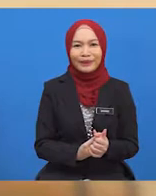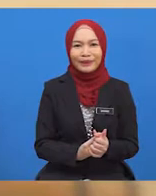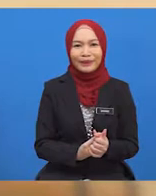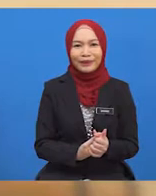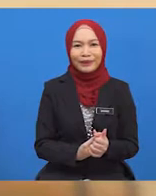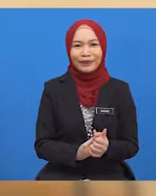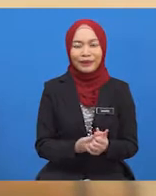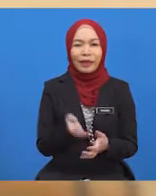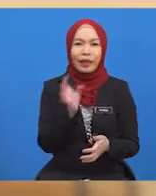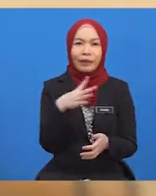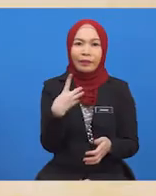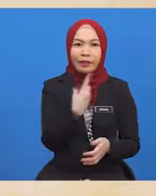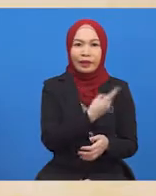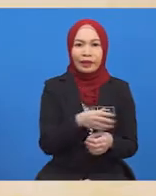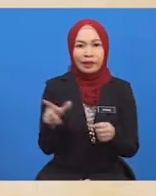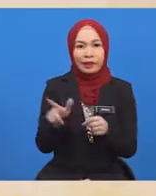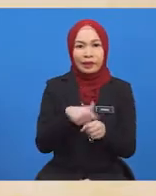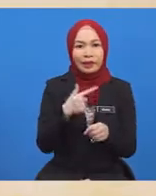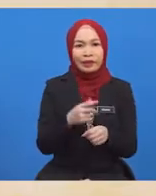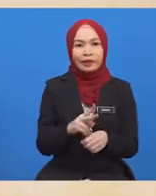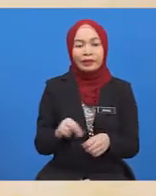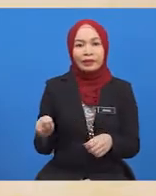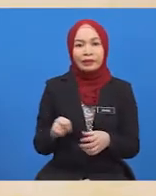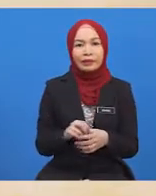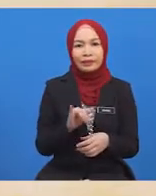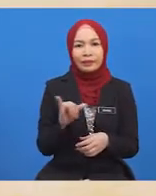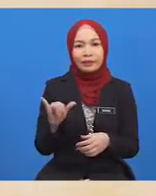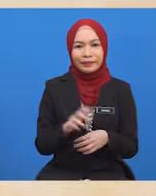Mari kita lengkapkan maklumat rajah A dahulu.